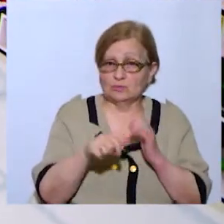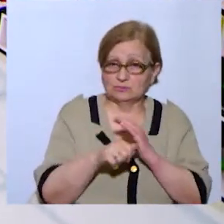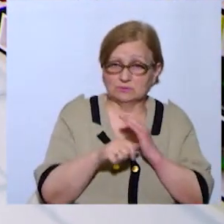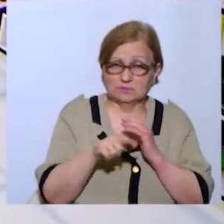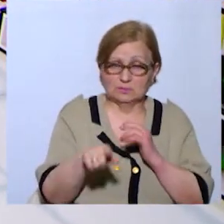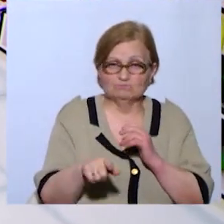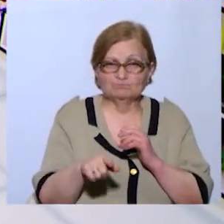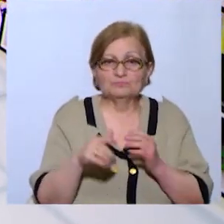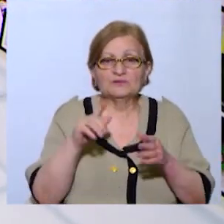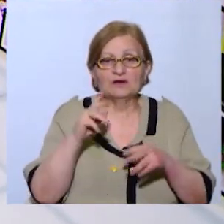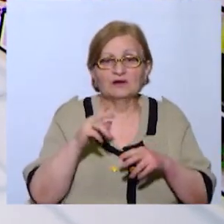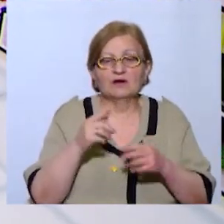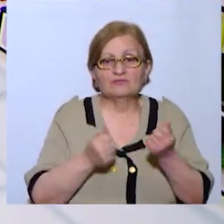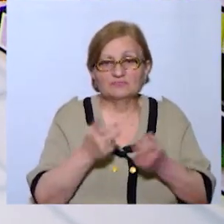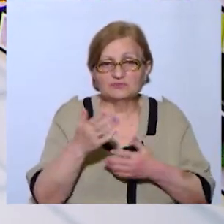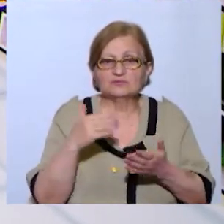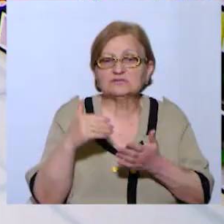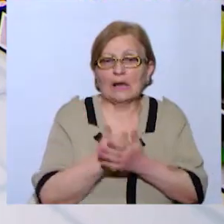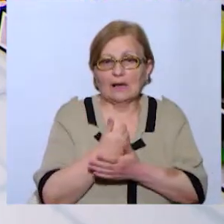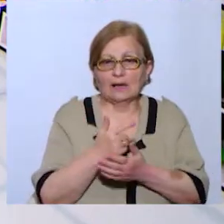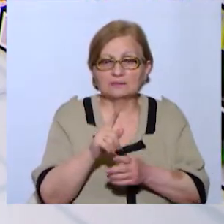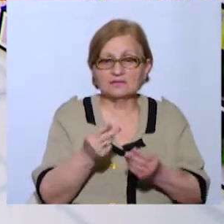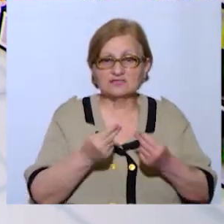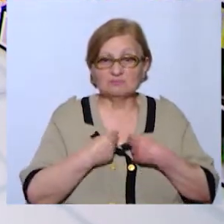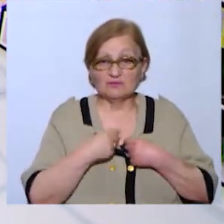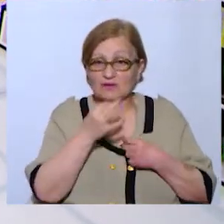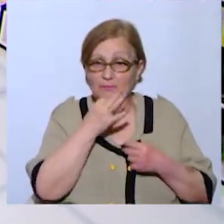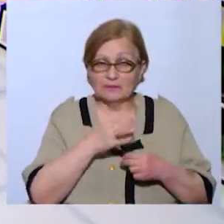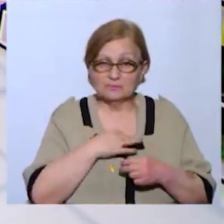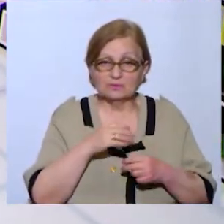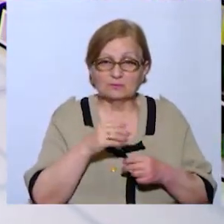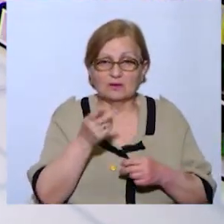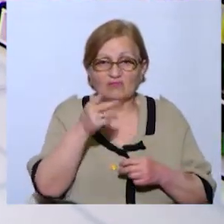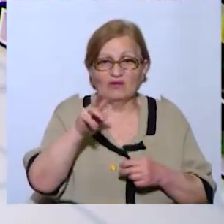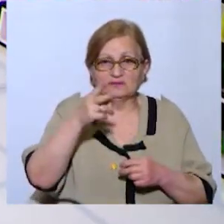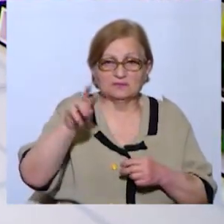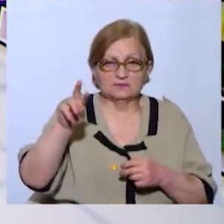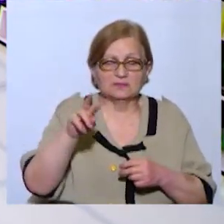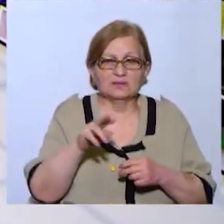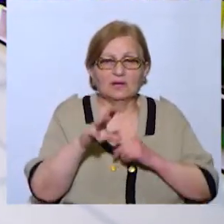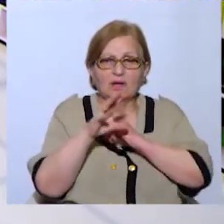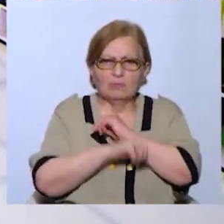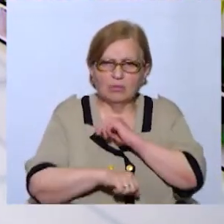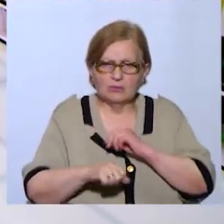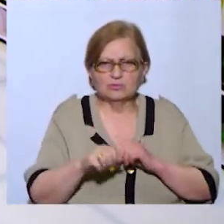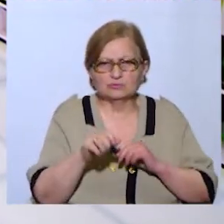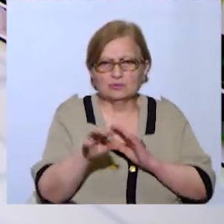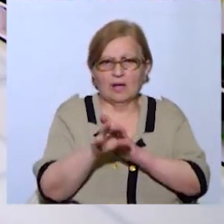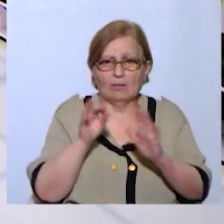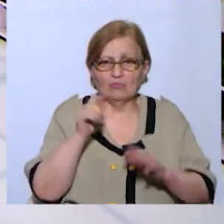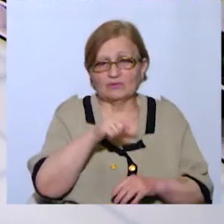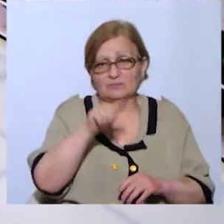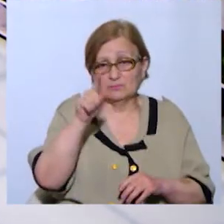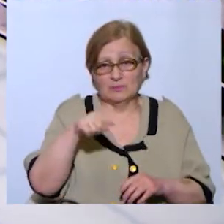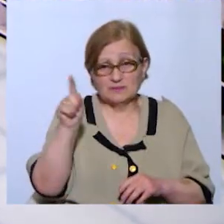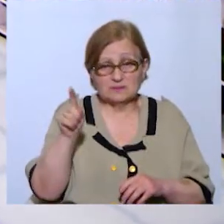ვითვლით ამ ახალი მიღებული მონაცემების კვადრატების საშუალოთ და საშუალოს და ბოლოს თუ ამოვიღებთ ფერს ბოლოს